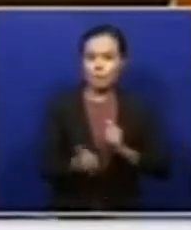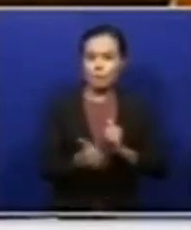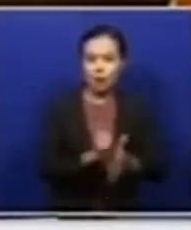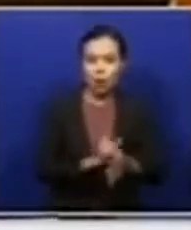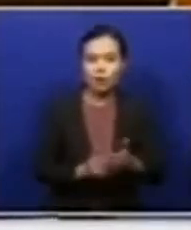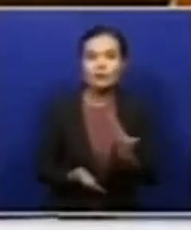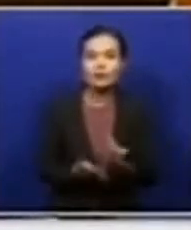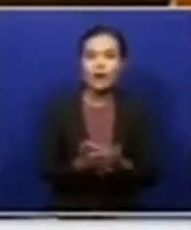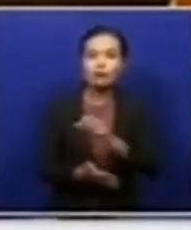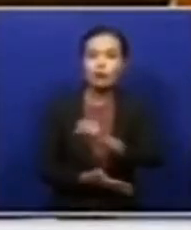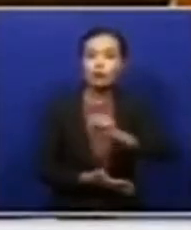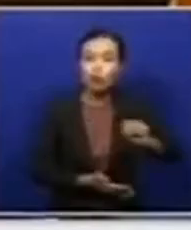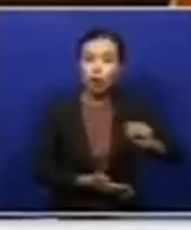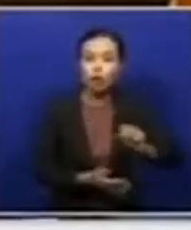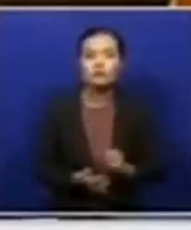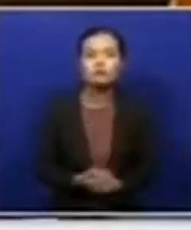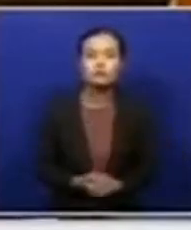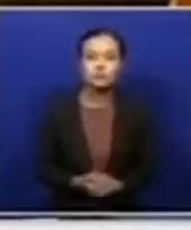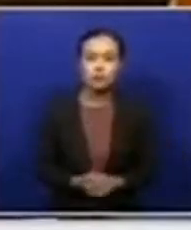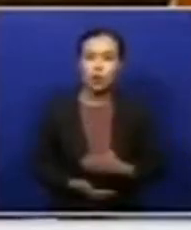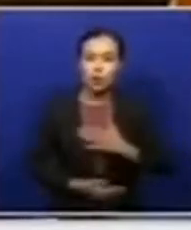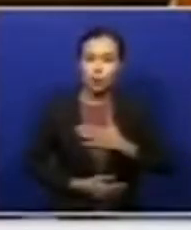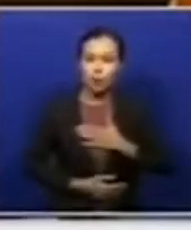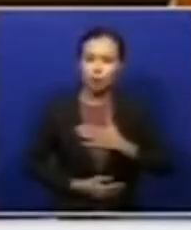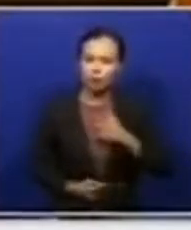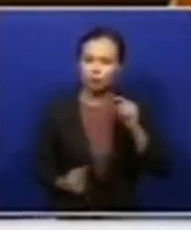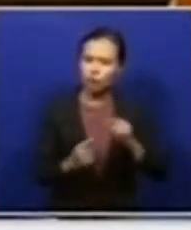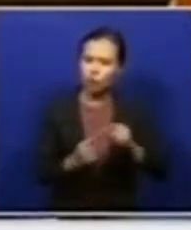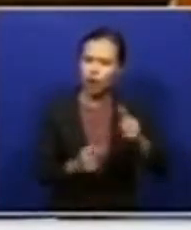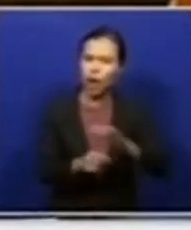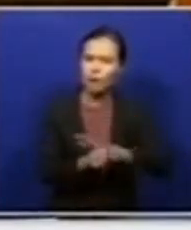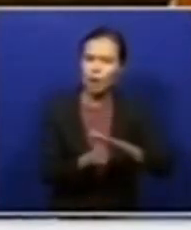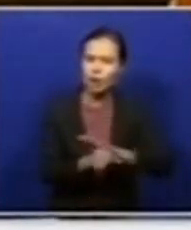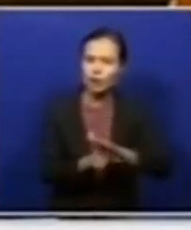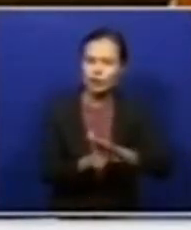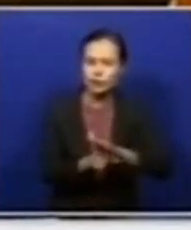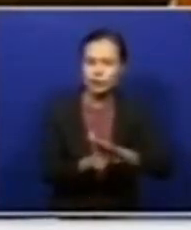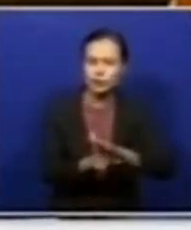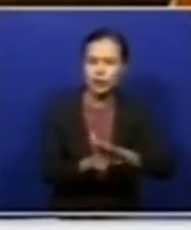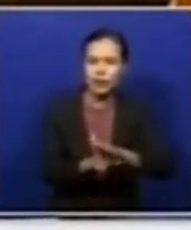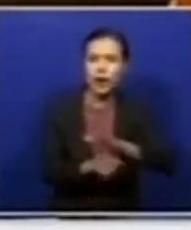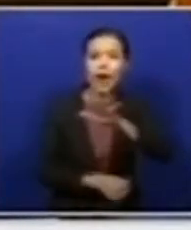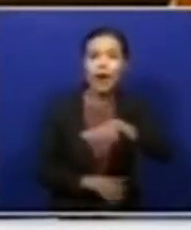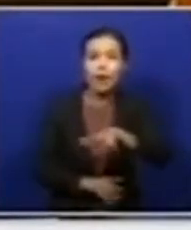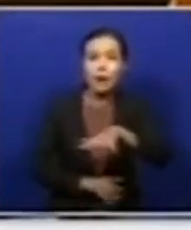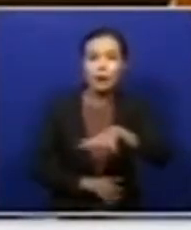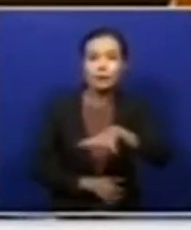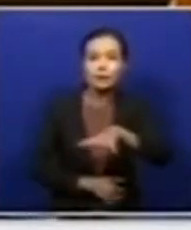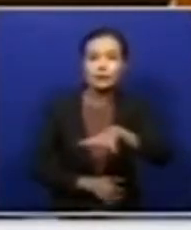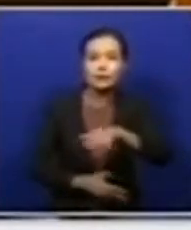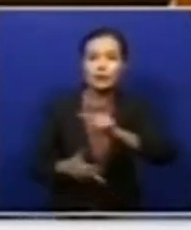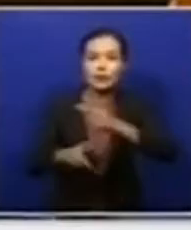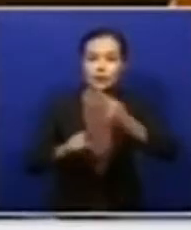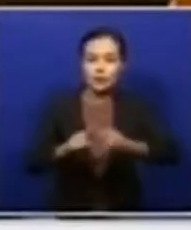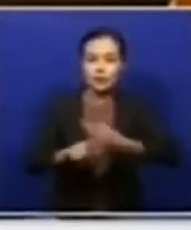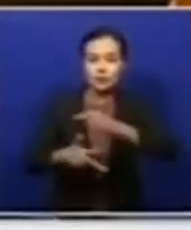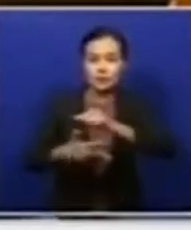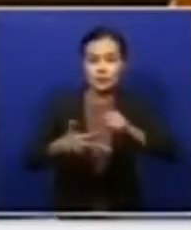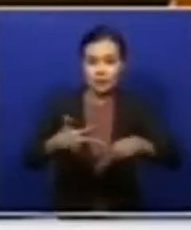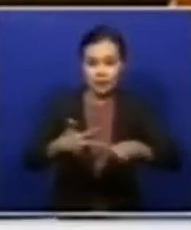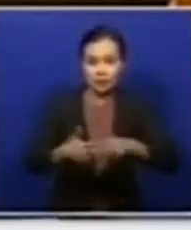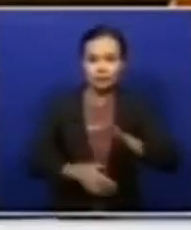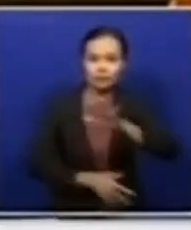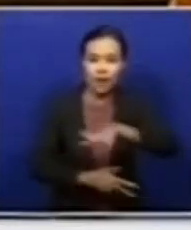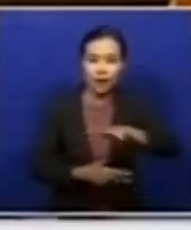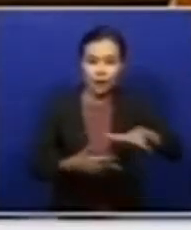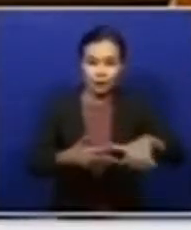ส.แต่ผมมาทันตอนที่ให้ 5,000 บาทกัน3เดือนเนี่ยครับที่ชดเชยถามว่าห